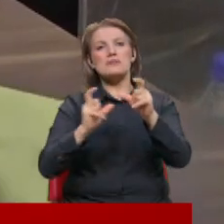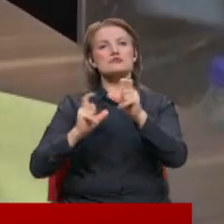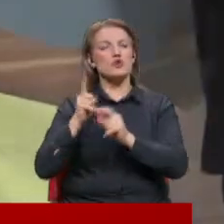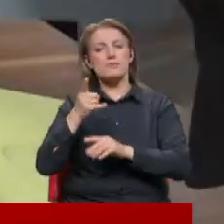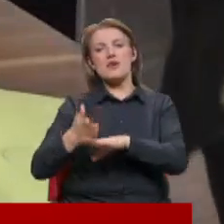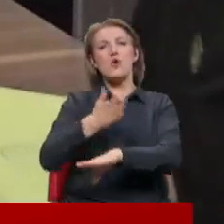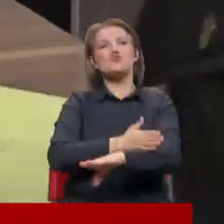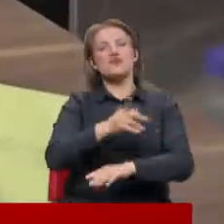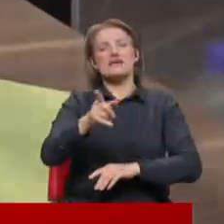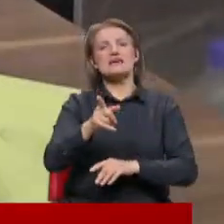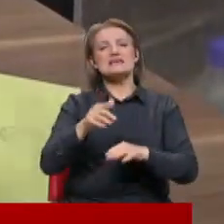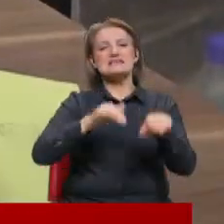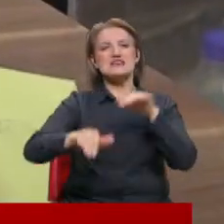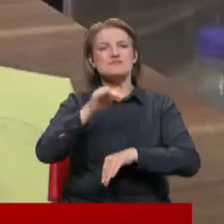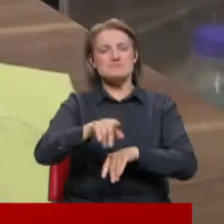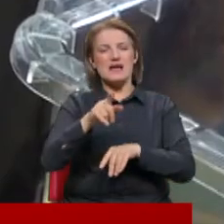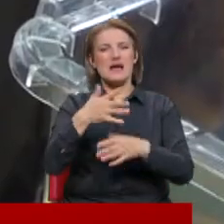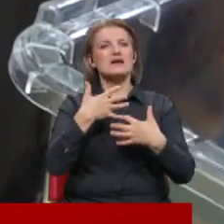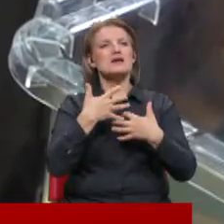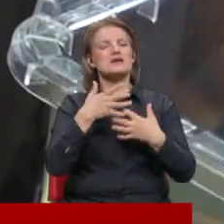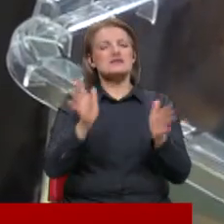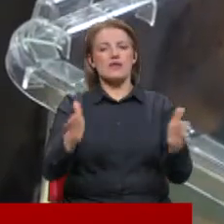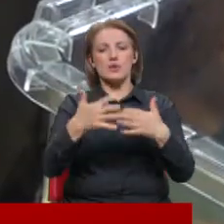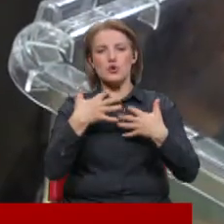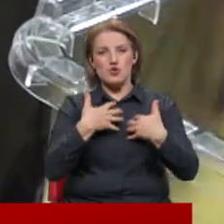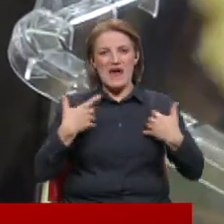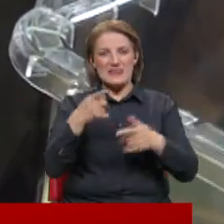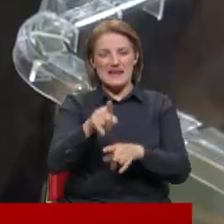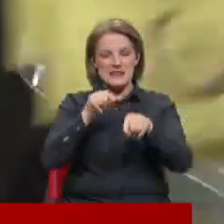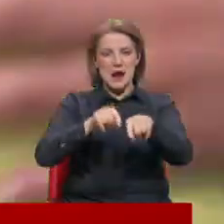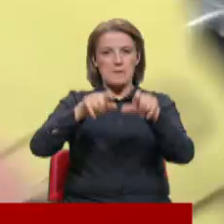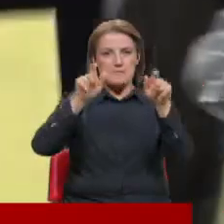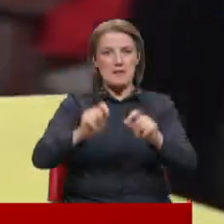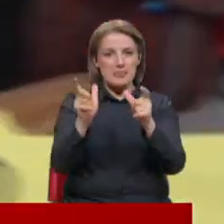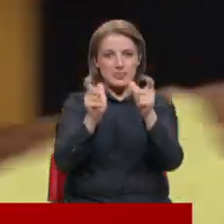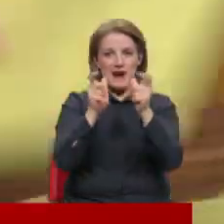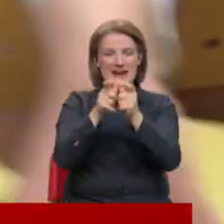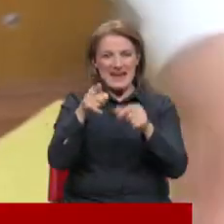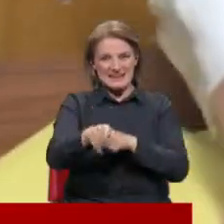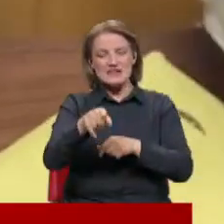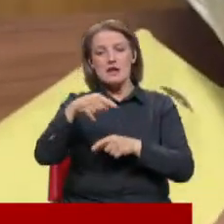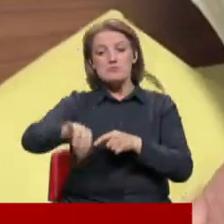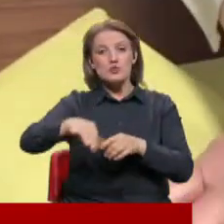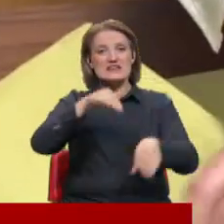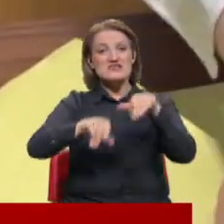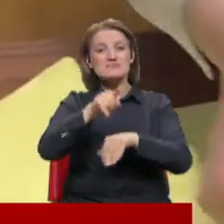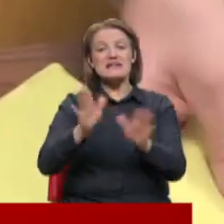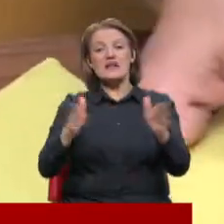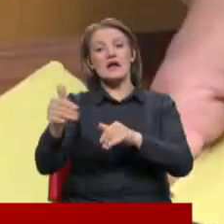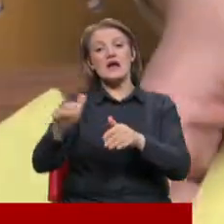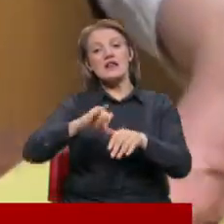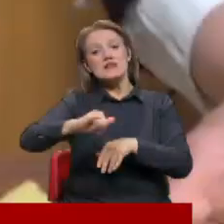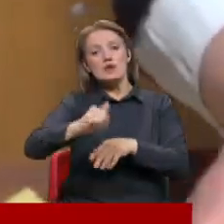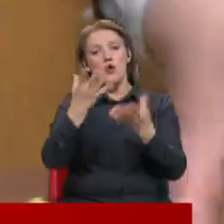seçimde de sandık güvenliğinin takipçisi olan oy ve Ötesi Derneği görev Sandığa yaklaştırılmamasını istediği iddiaya göre